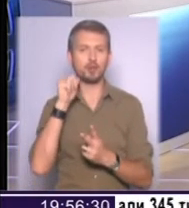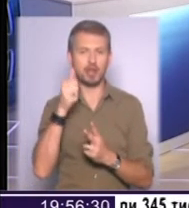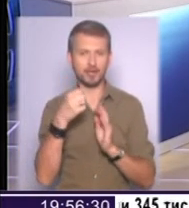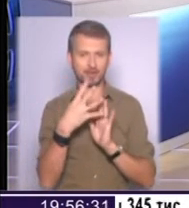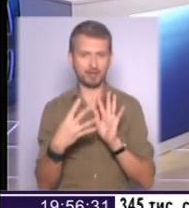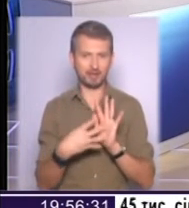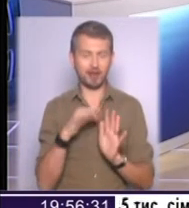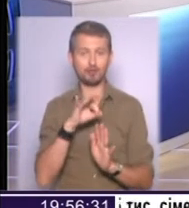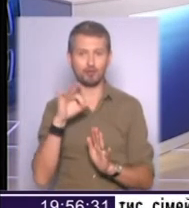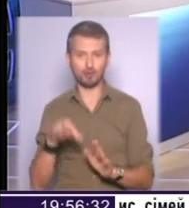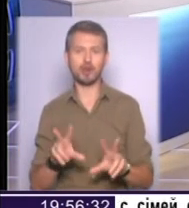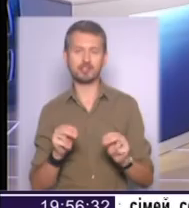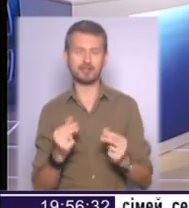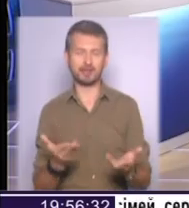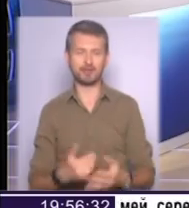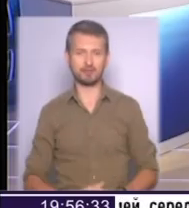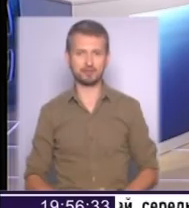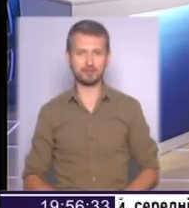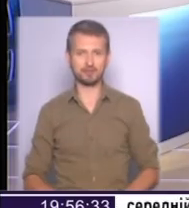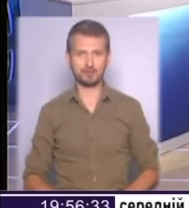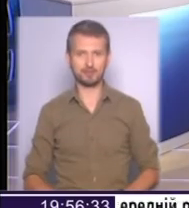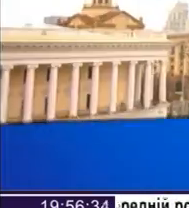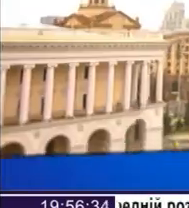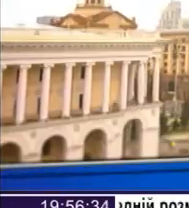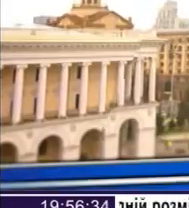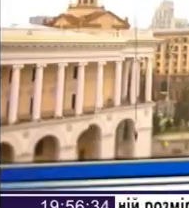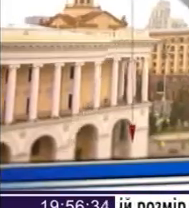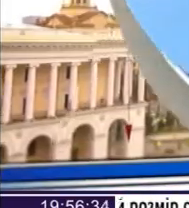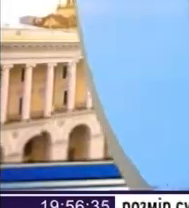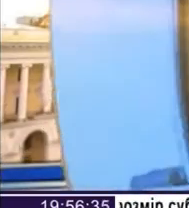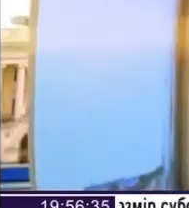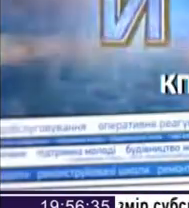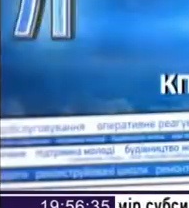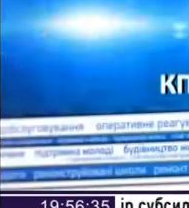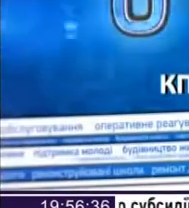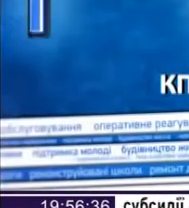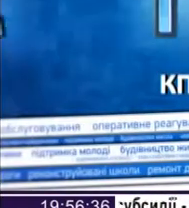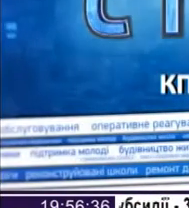Тож, повертайтеся і ви. Дякую.